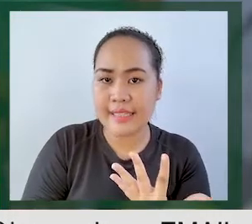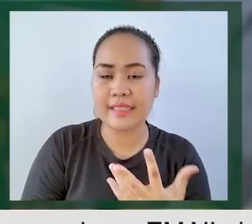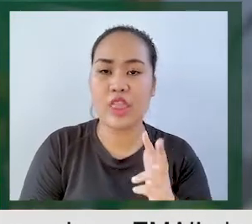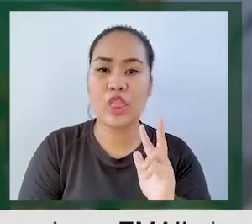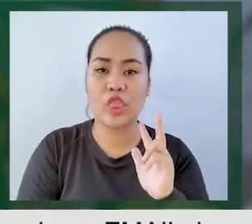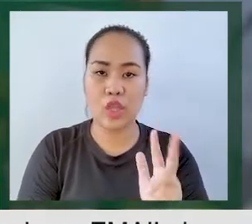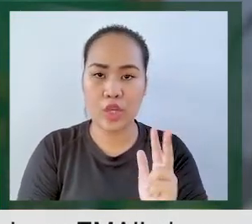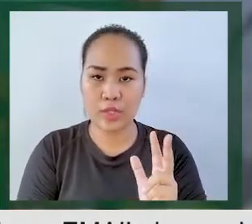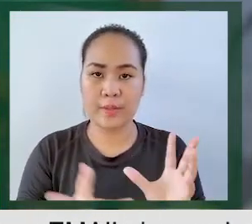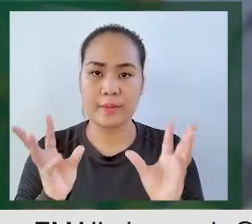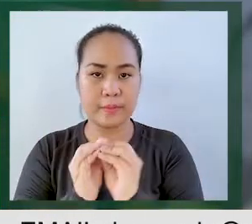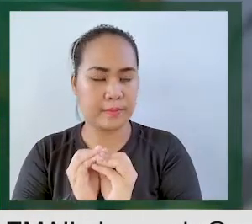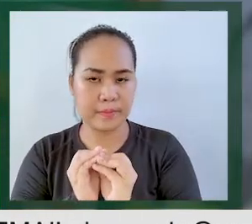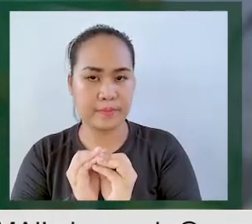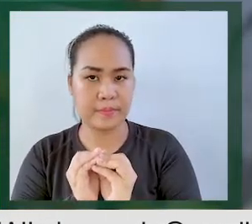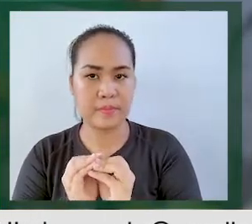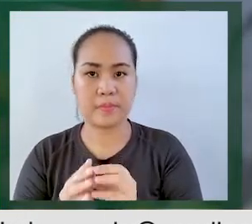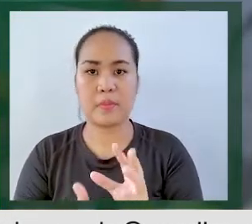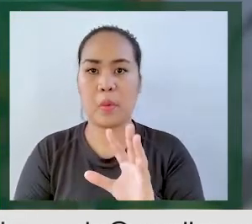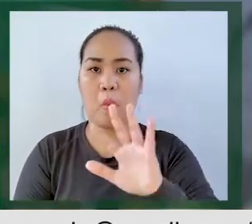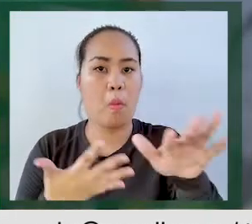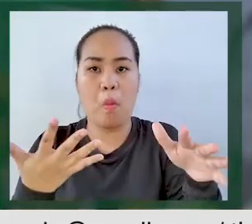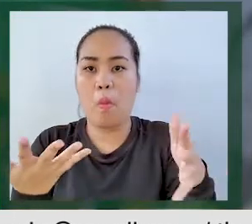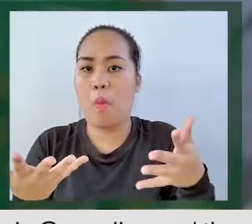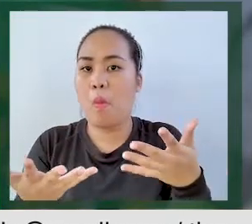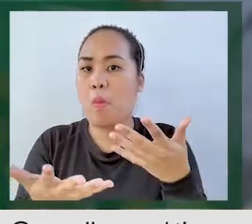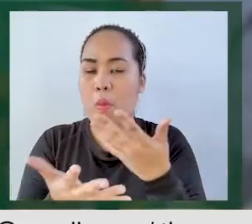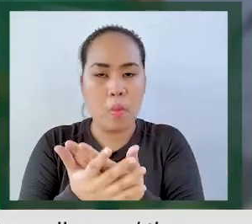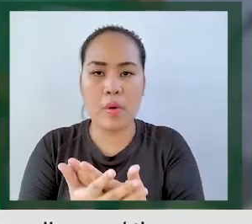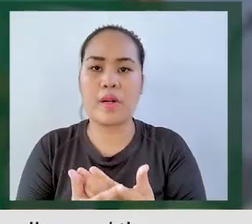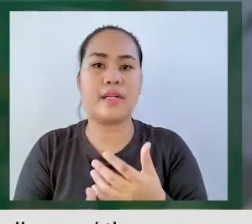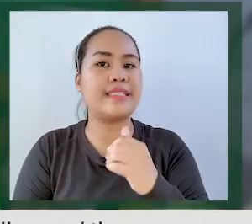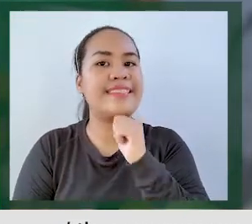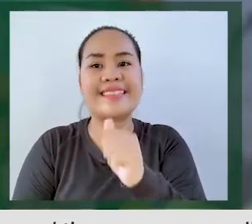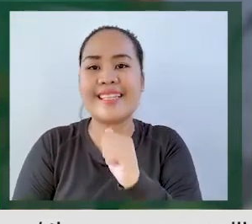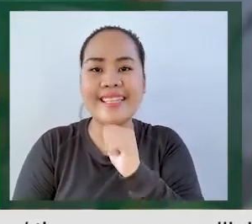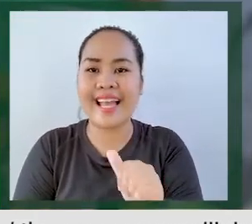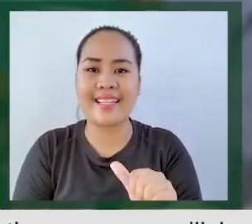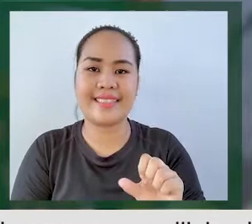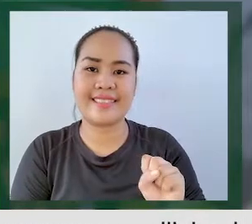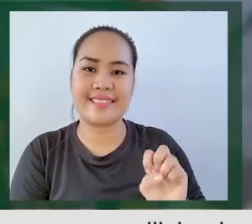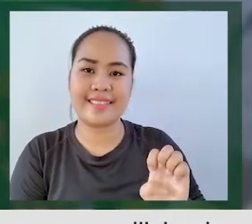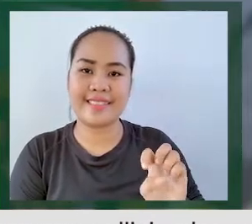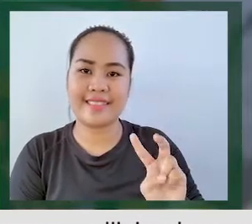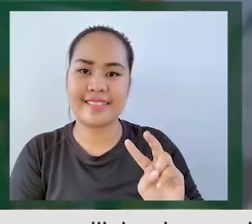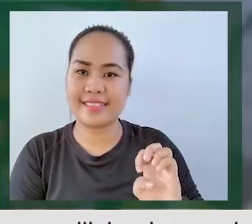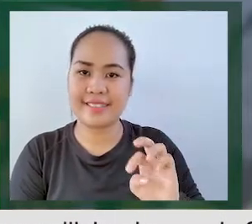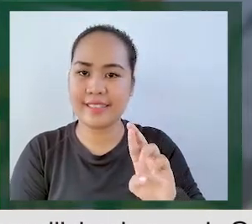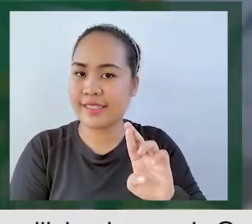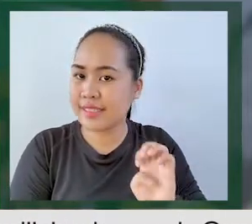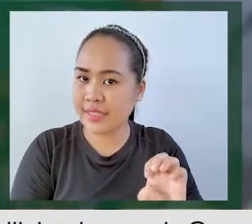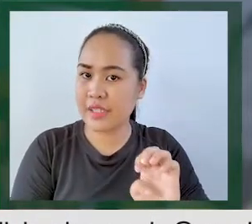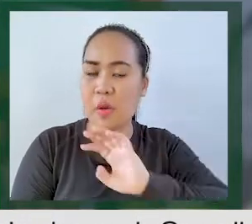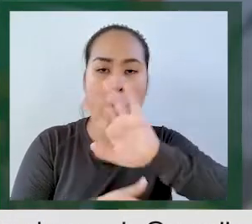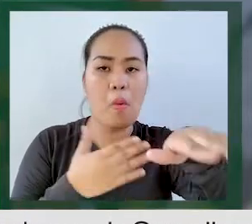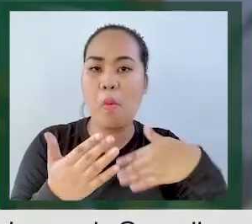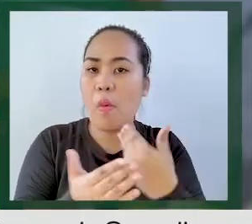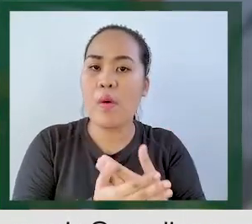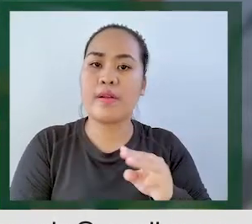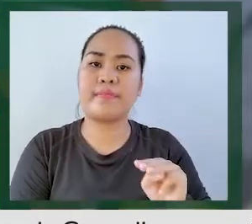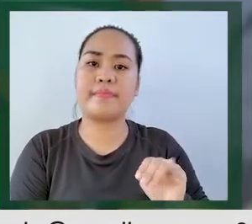wala pong severe, no? So all of them are mild cases,